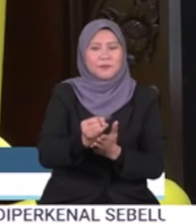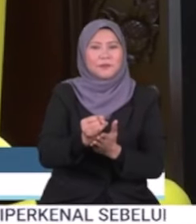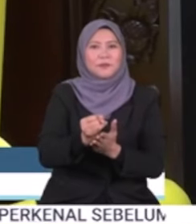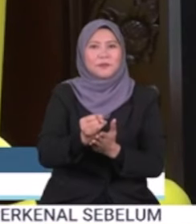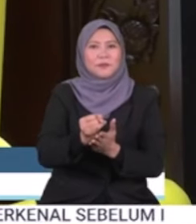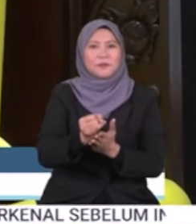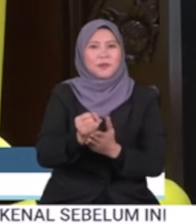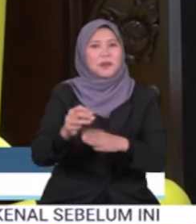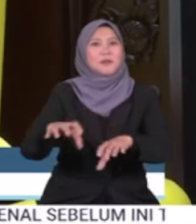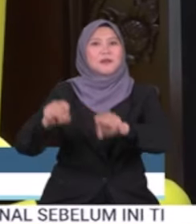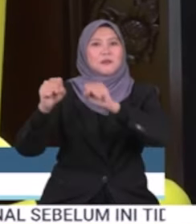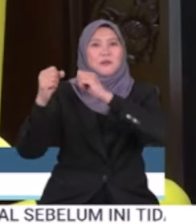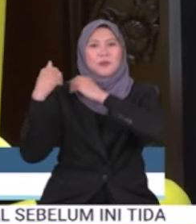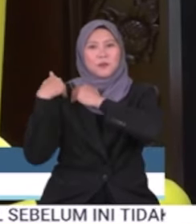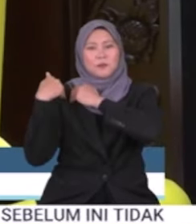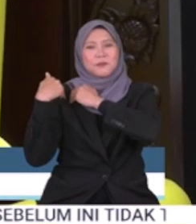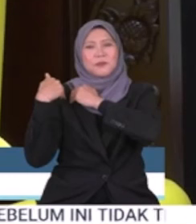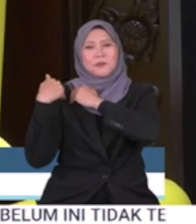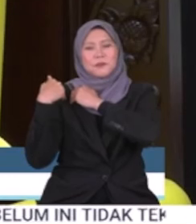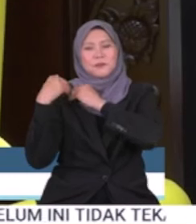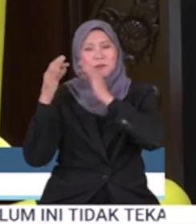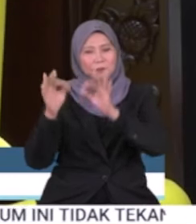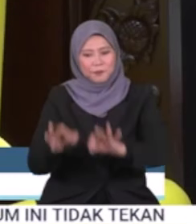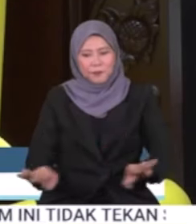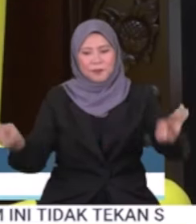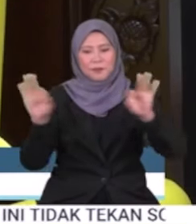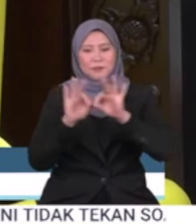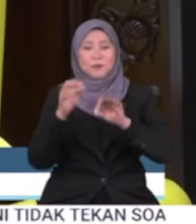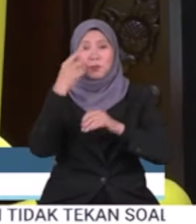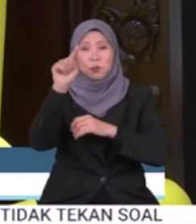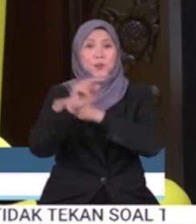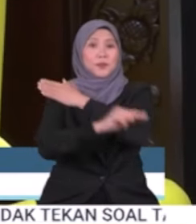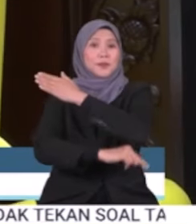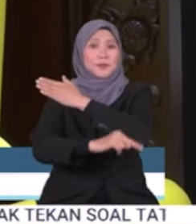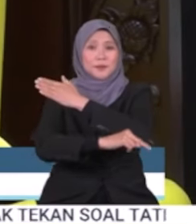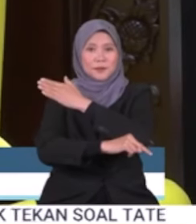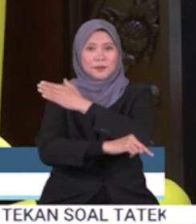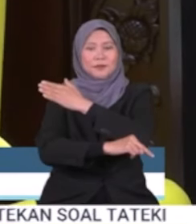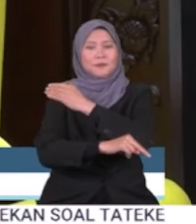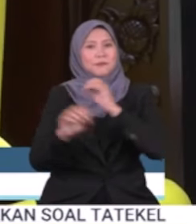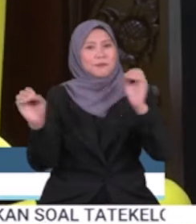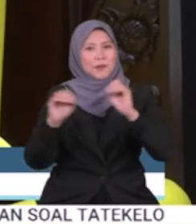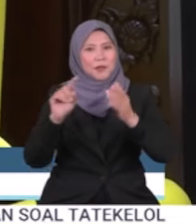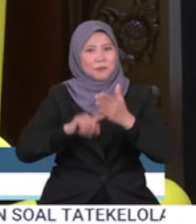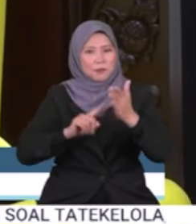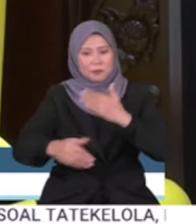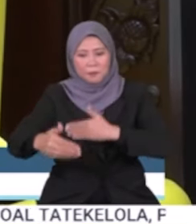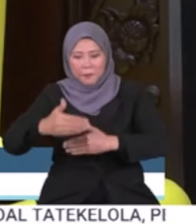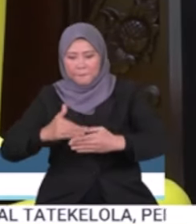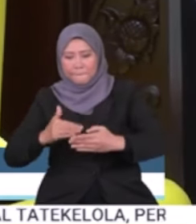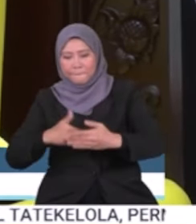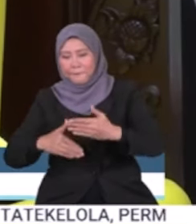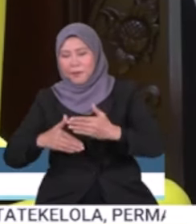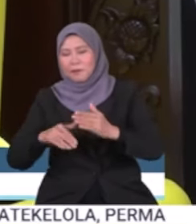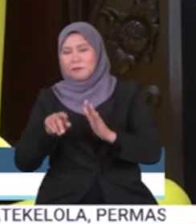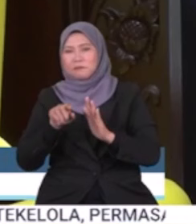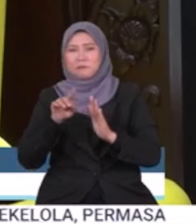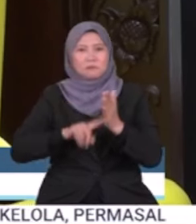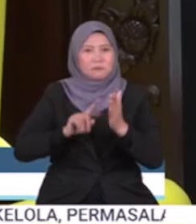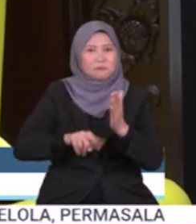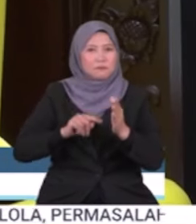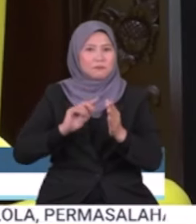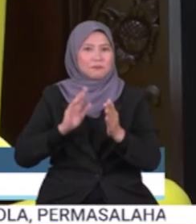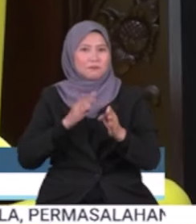accountability serta mengutamakan kepentingan negeri tanpa ada agenda kepentingan mana-mana parti